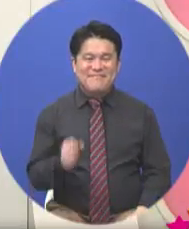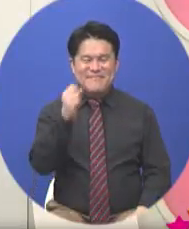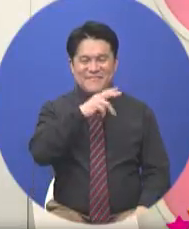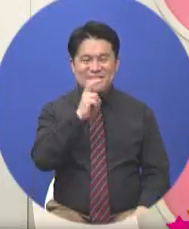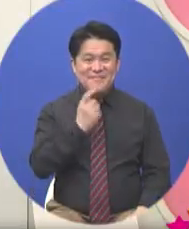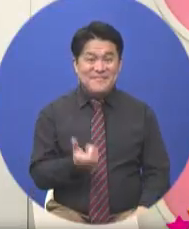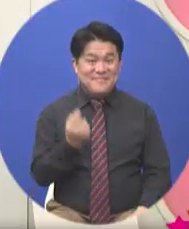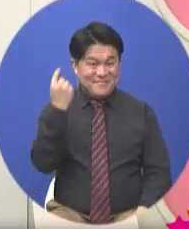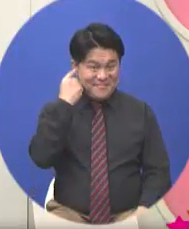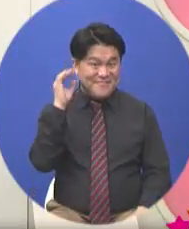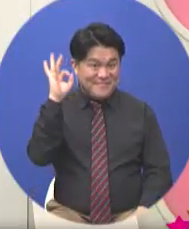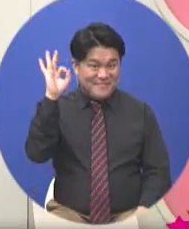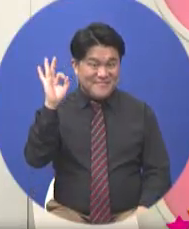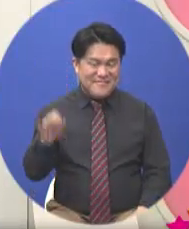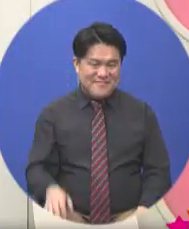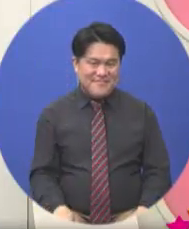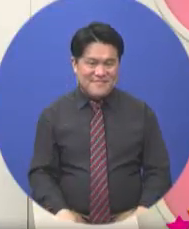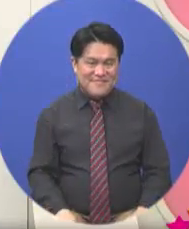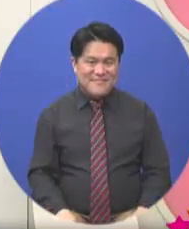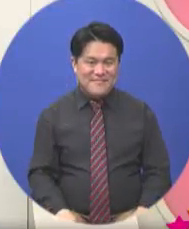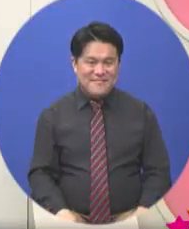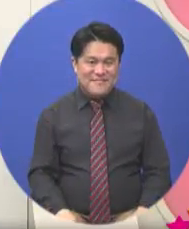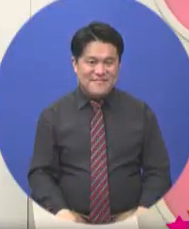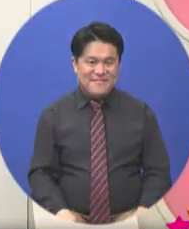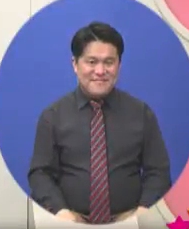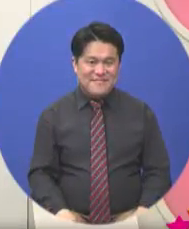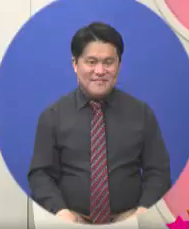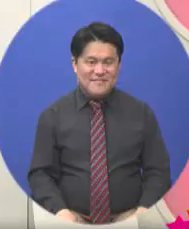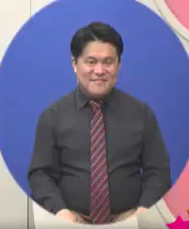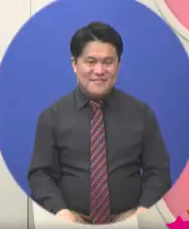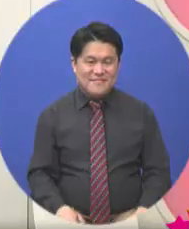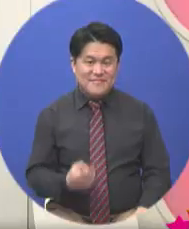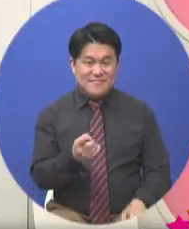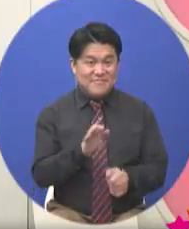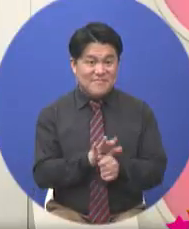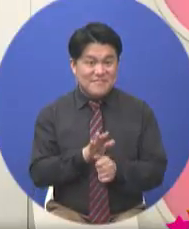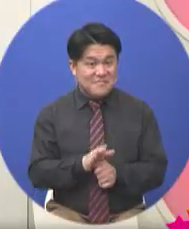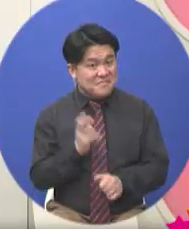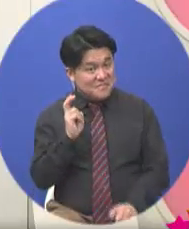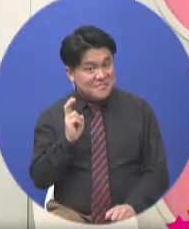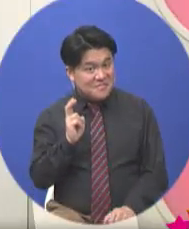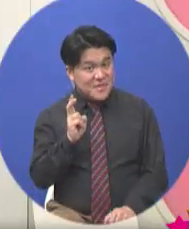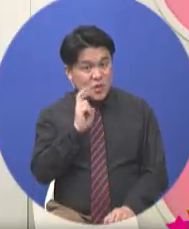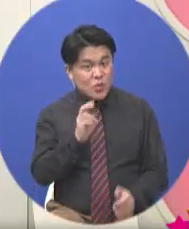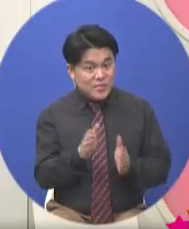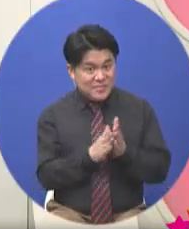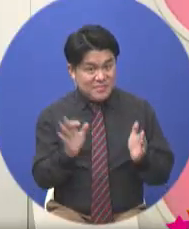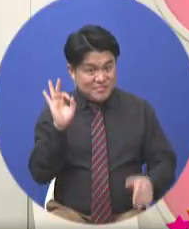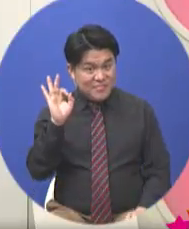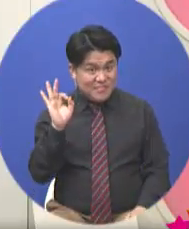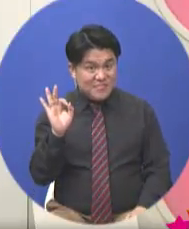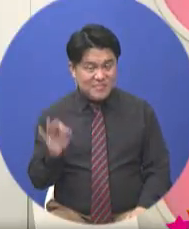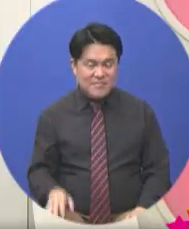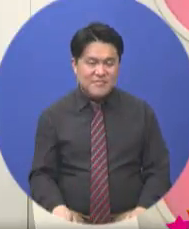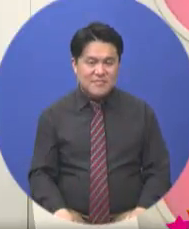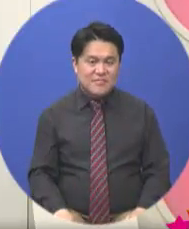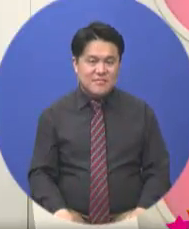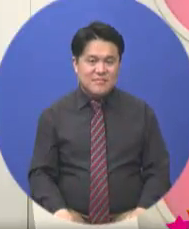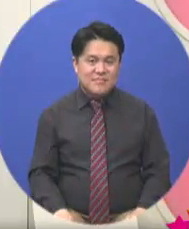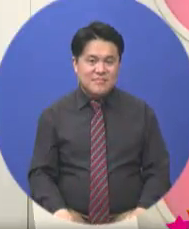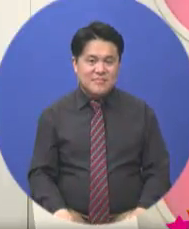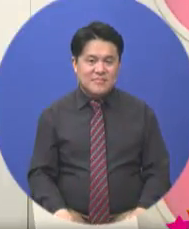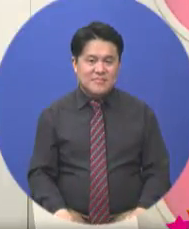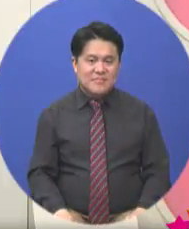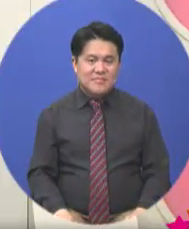그러면 예. 빨리 저희가 노래를 준비하는 게 이주연님께 좀 더 도움이 되지 않을까 싶은데 어떠세요?